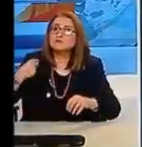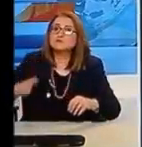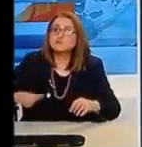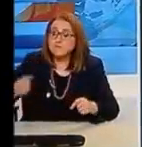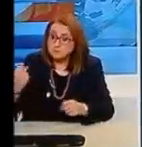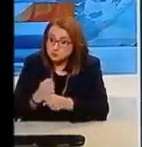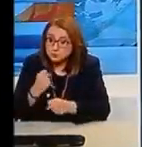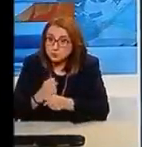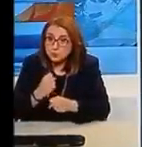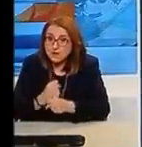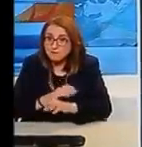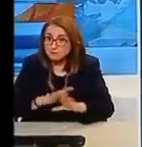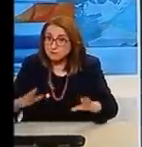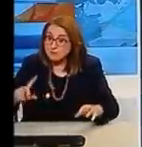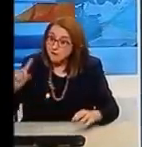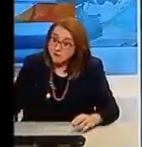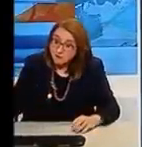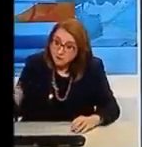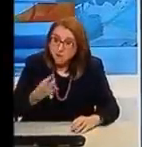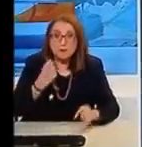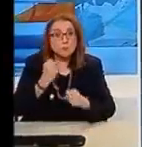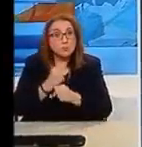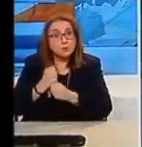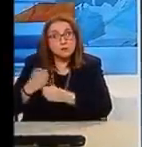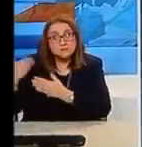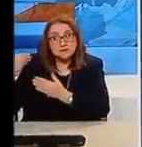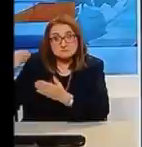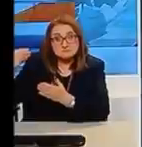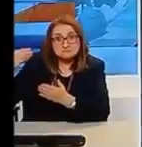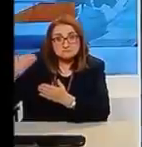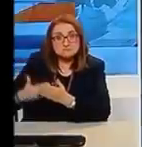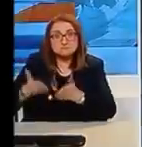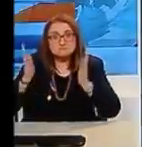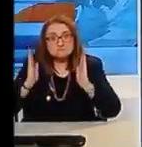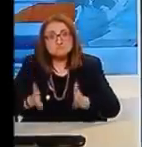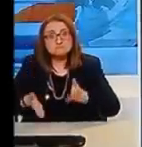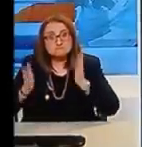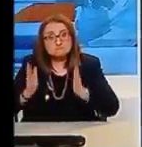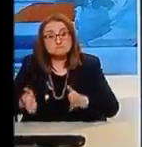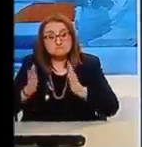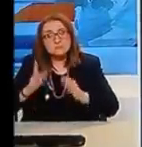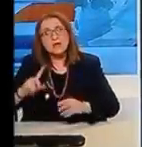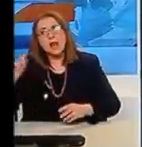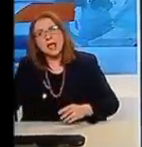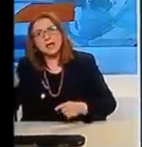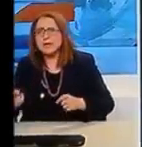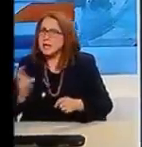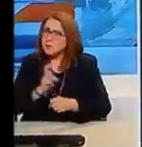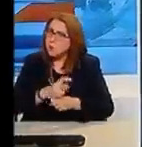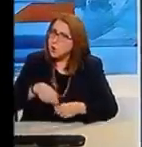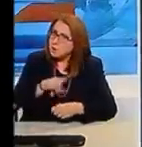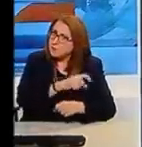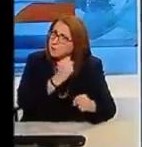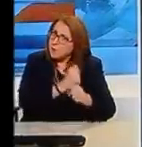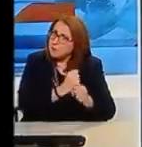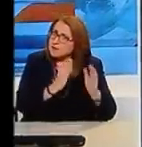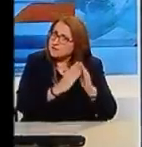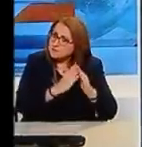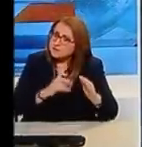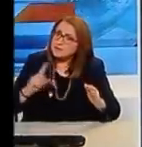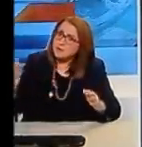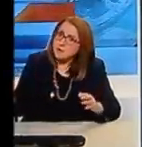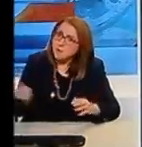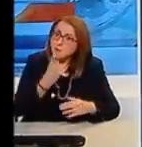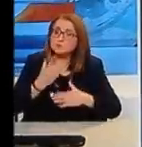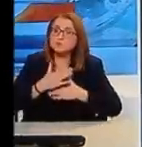αυτή τη δύσκολη συγκυρία, αλλά και σε όλους εκείνους που έμειναν σπίτι ακολουθώντας τους κανόνες και κάνοντας δυνατό αυτό το θετικό